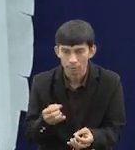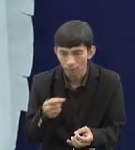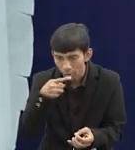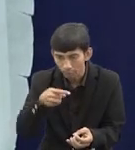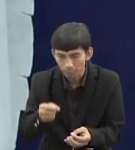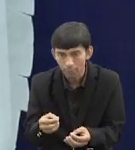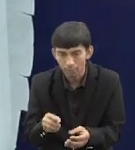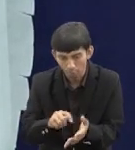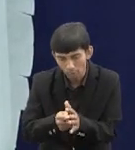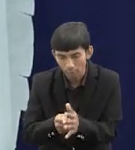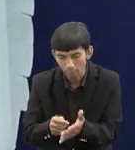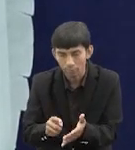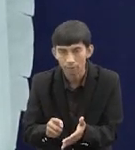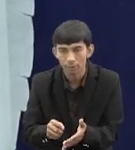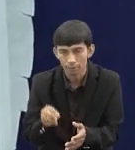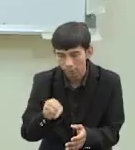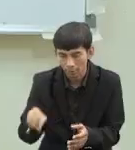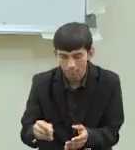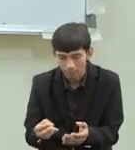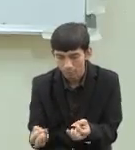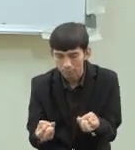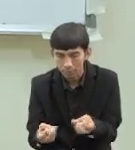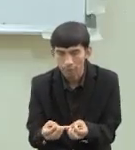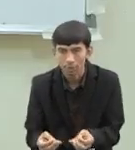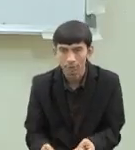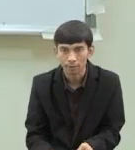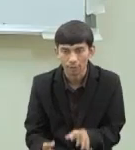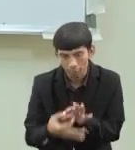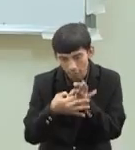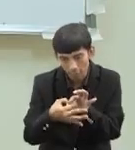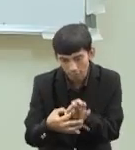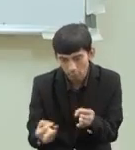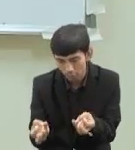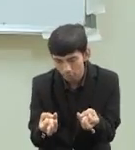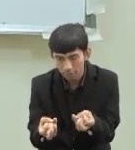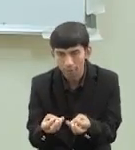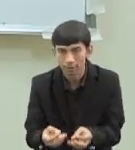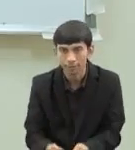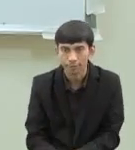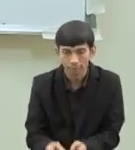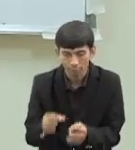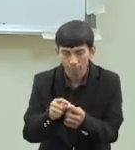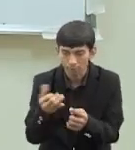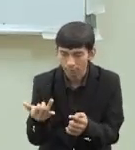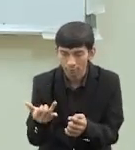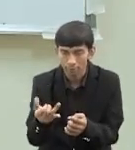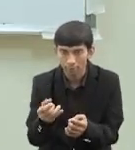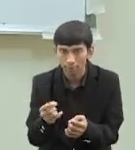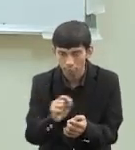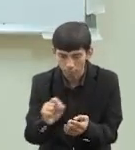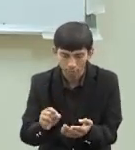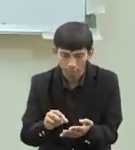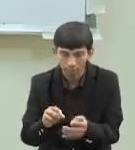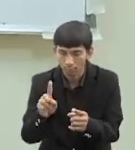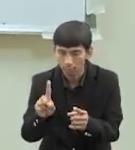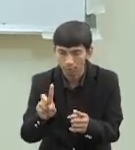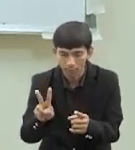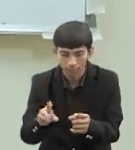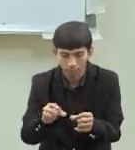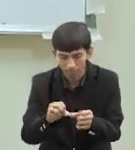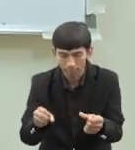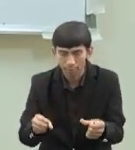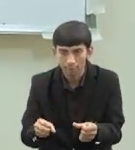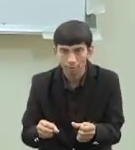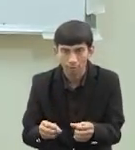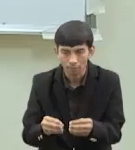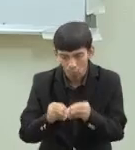dễ ẩm phí bê và liếc này ca đam sơ của ba nè dễ ẩm phí. Dễ tất ai để tẹo tông với sơ á. Chà hãy bỏ biệt làm phí tay ở bàn phí là bà. Nà